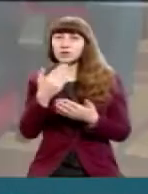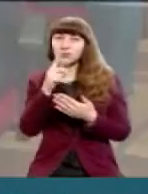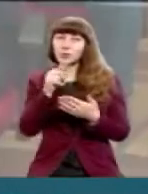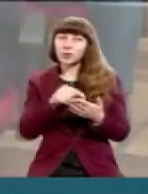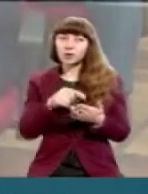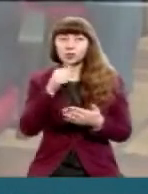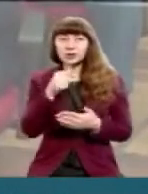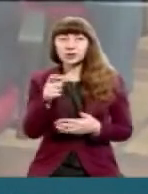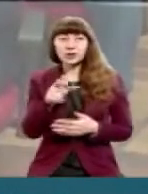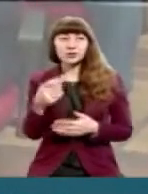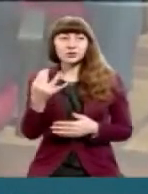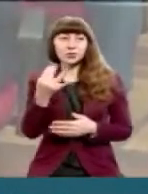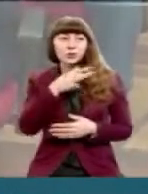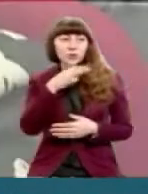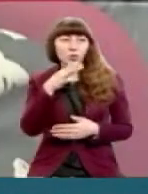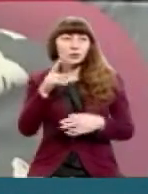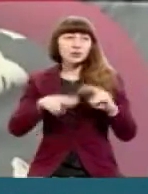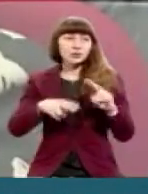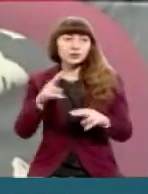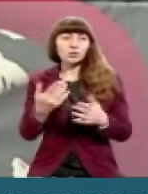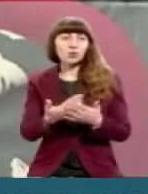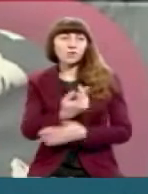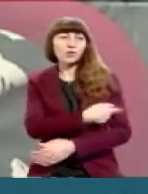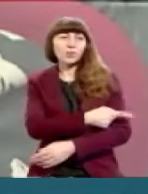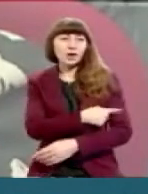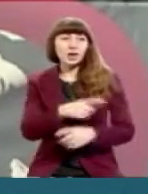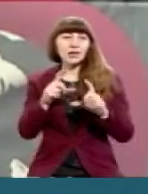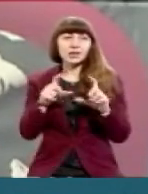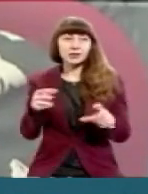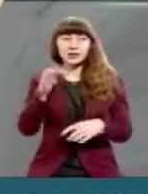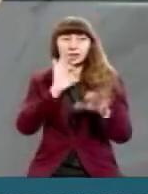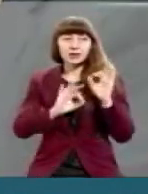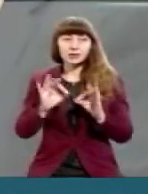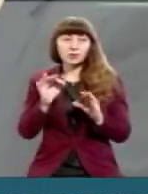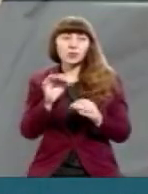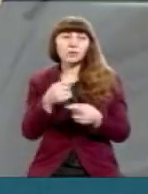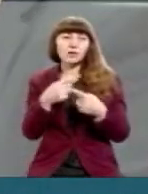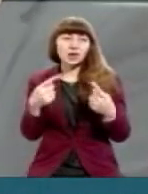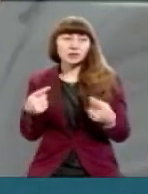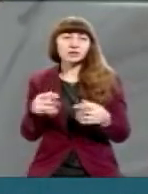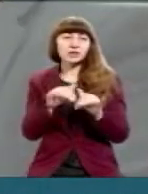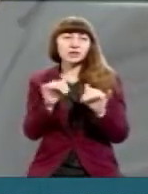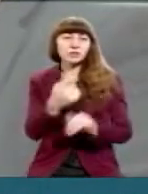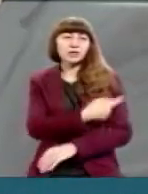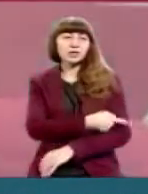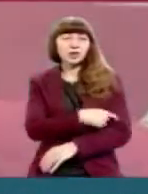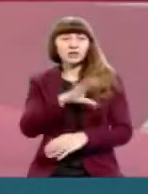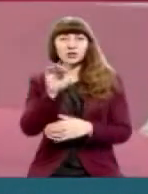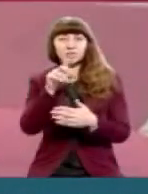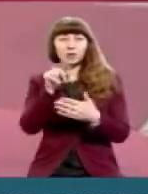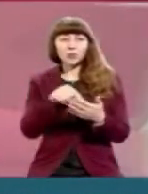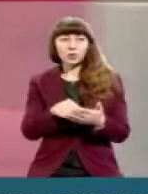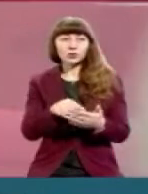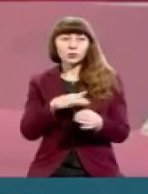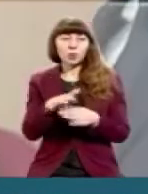министру. Костанайцев интересует многое. Строительство новых больниц, стоимость лекарственных препаратов и развитие здравоохранения в регионе. На все вопросы Ажар Гиният